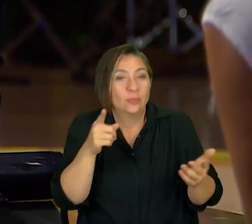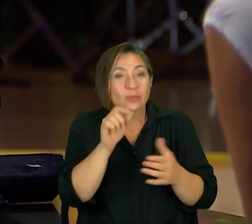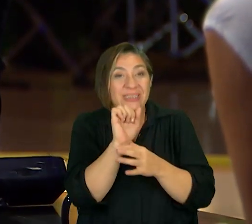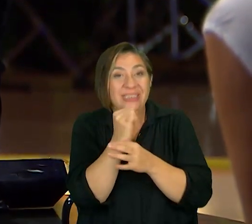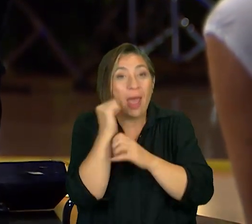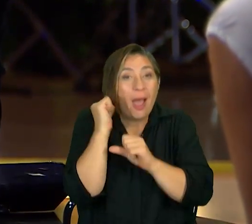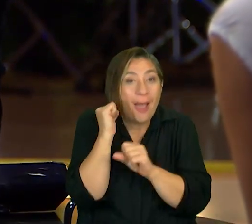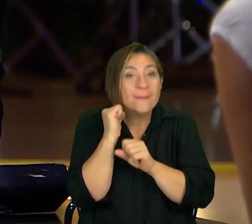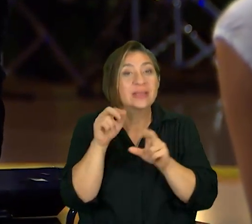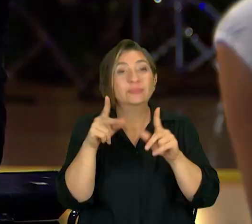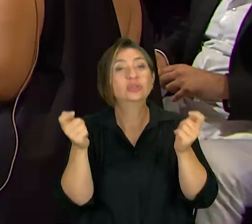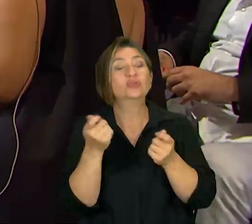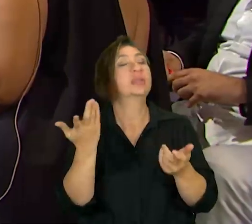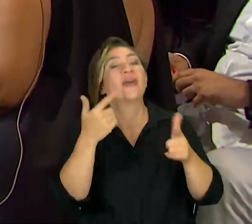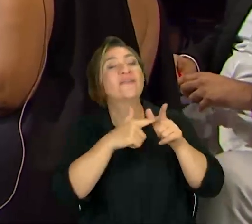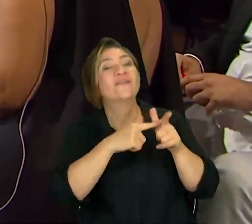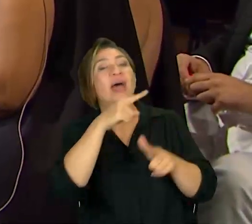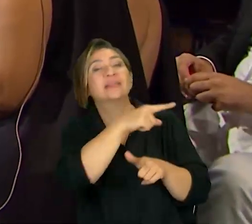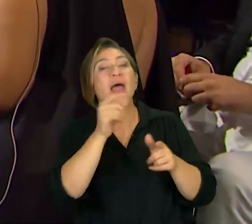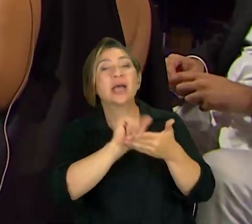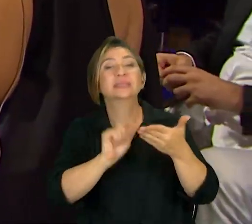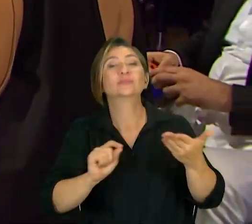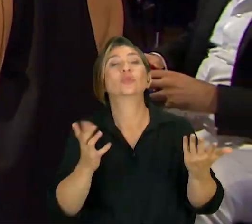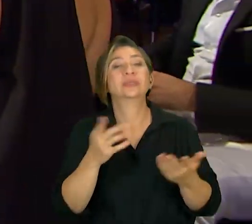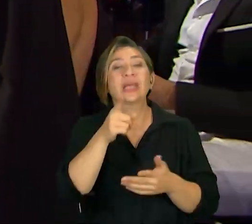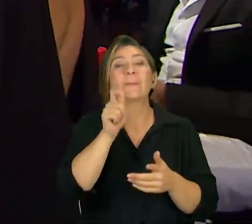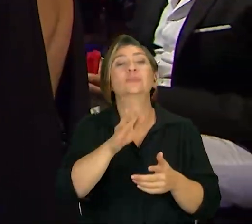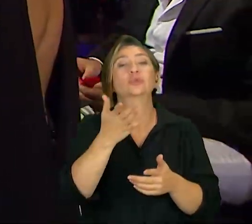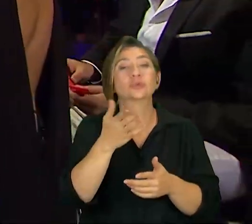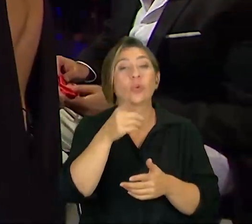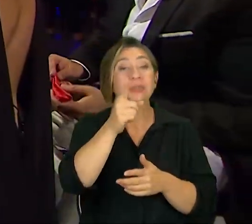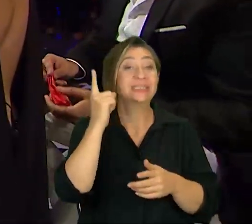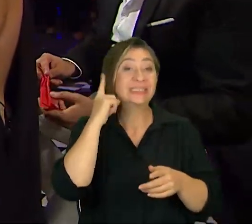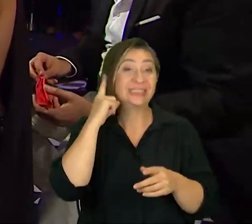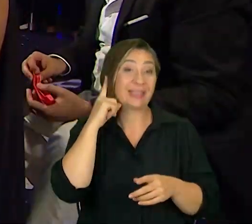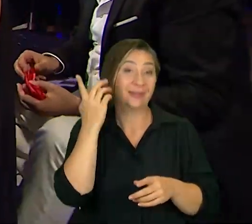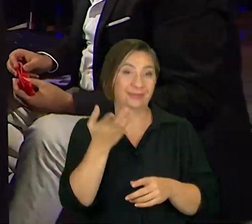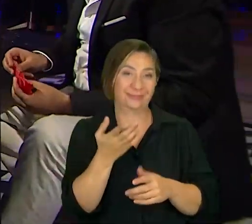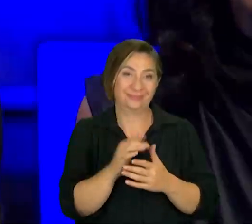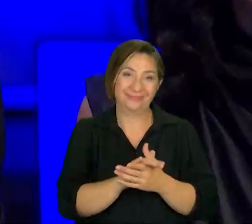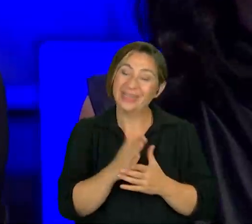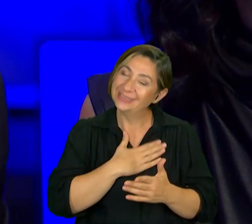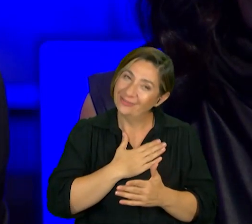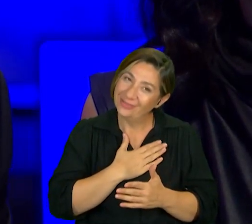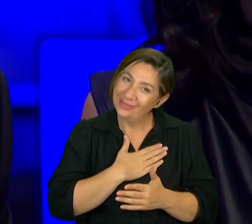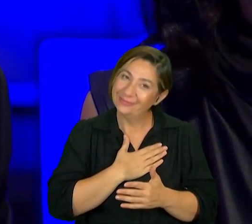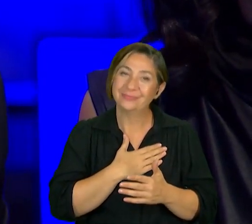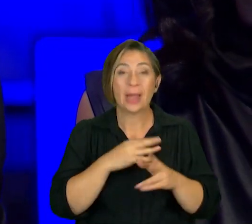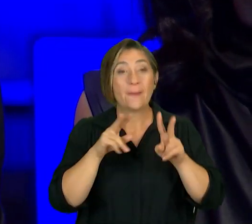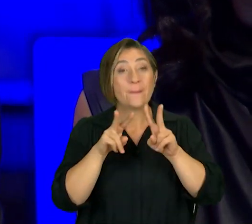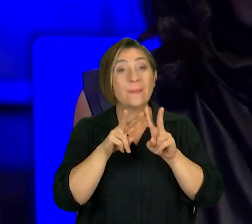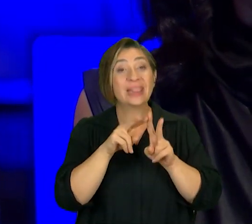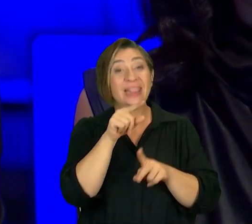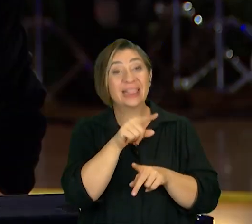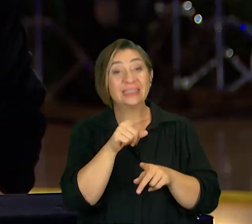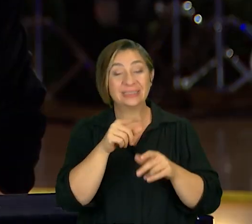sanatın hammalı gibi çalışıyor? Niye mesela Ferda'ya yaptırtmıyorsun? Sen yapmıyorsun. Ferda starımız. Estağfurullah. Evet. Öyleyim. Yok, ama Metin'de